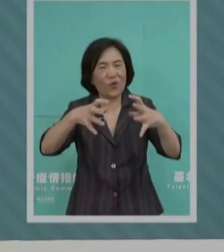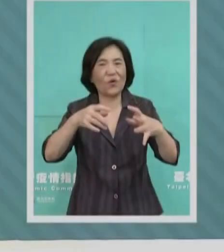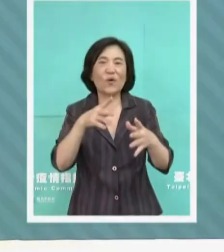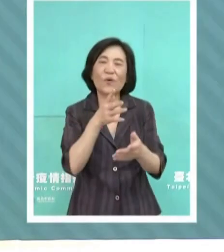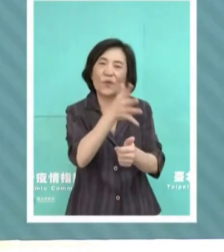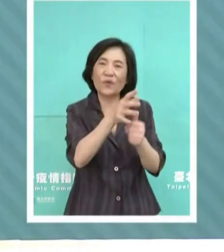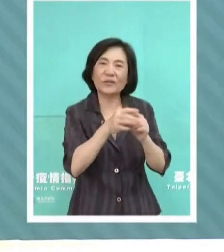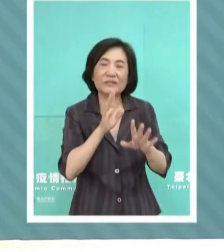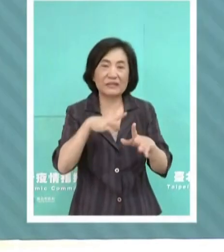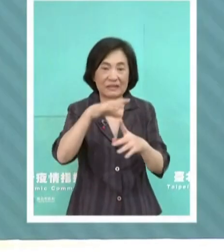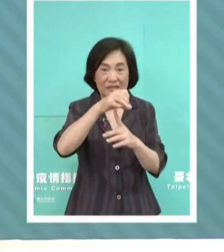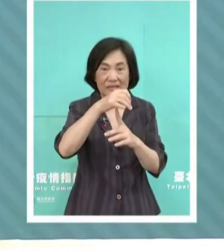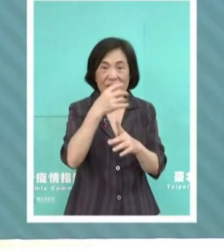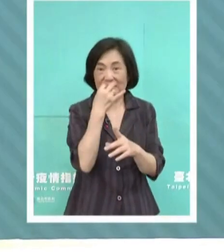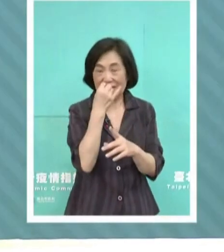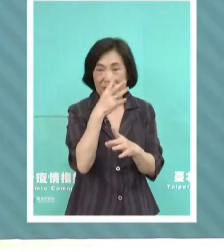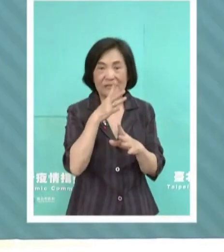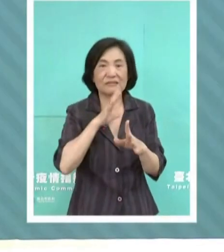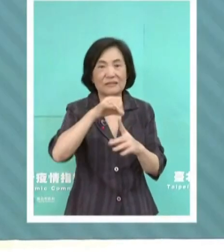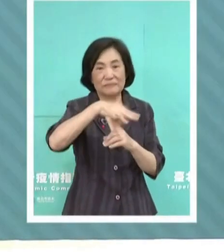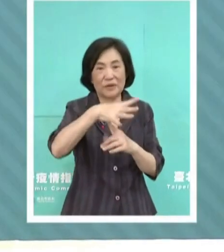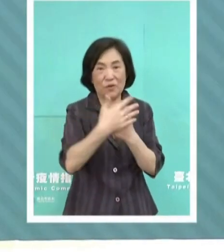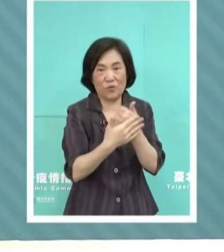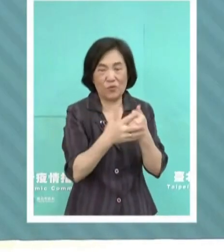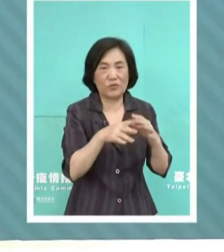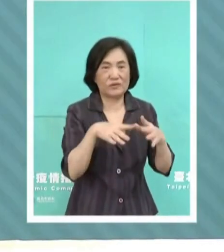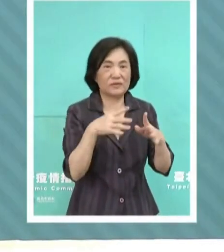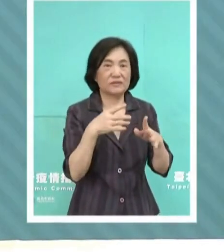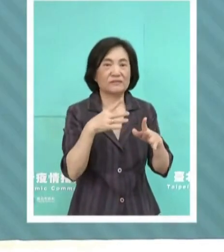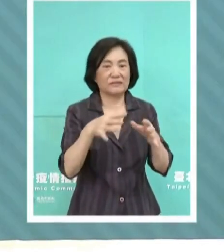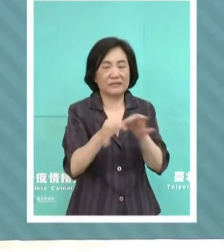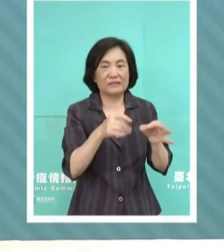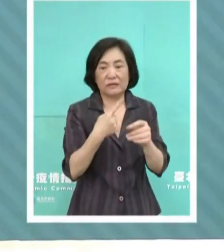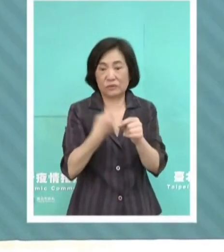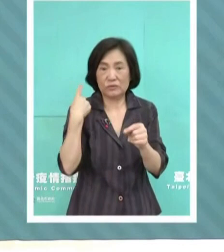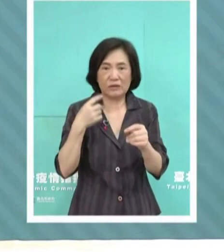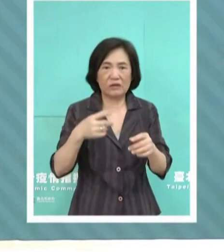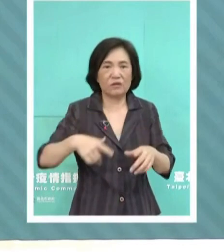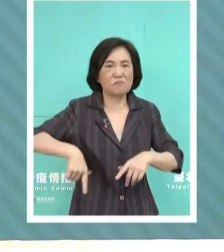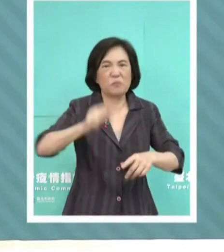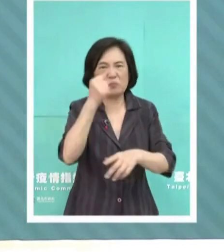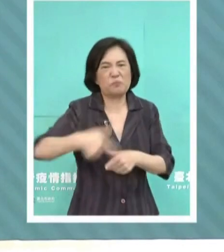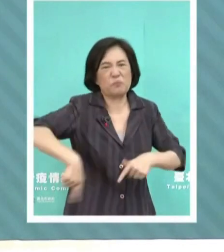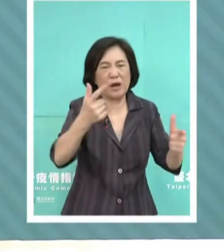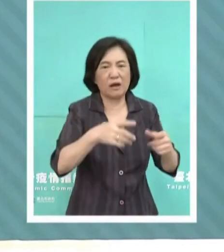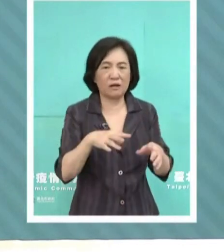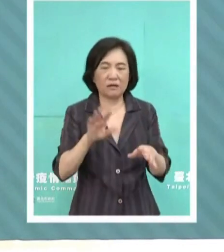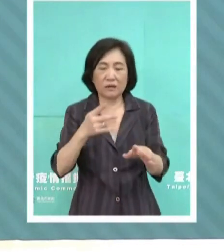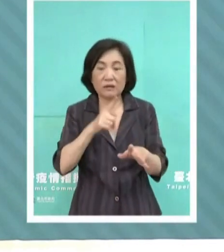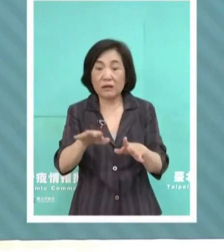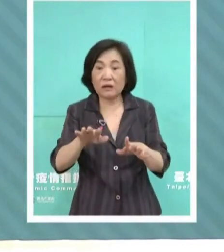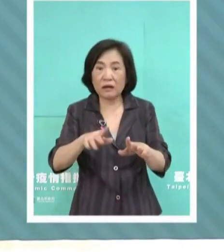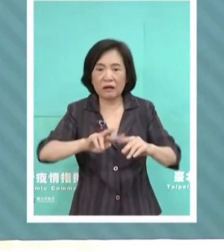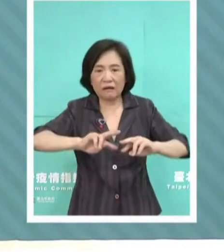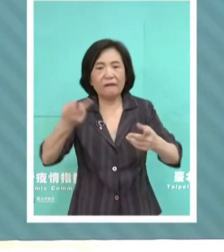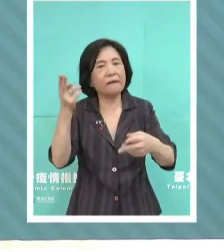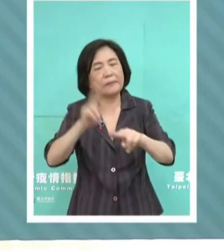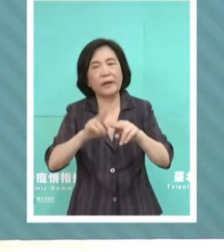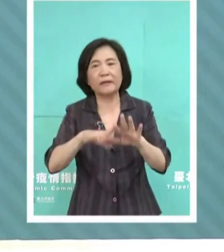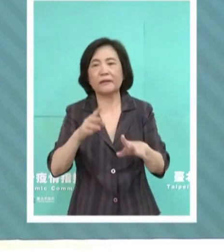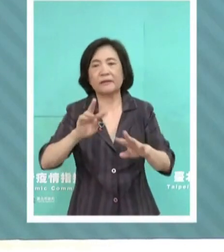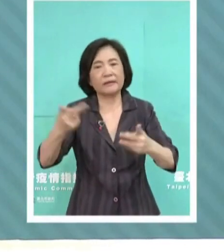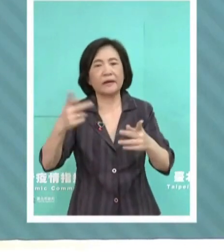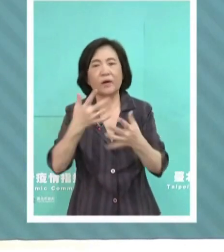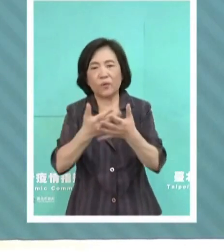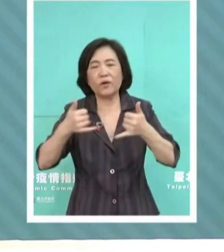庇护香港的保护伞餐厅去年10月遭人泼粪破坏，日前才因为疫情餐厅宣布停业改做网购，但是今天上